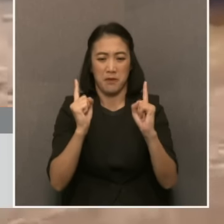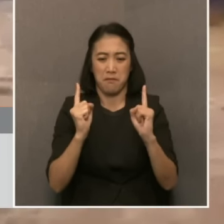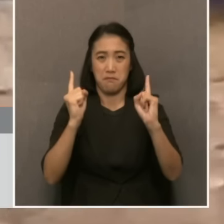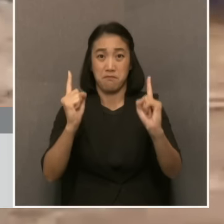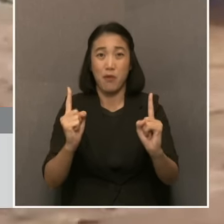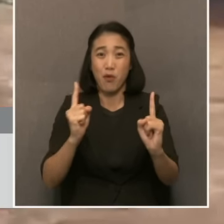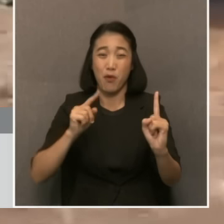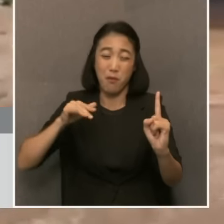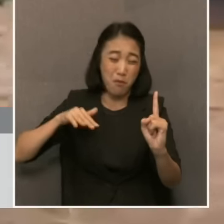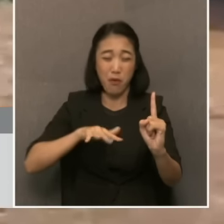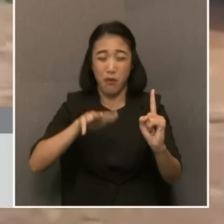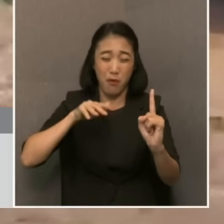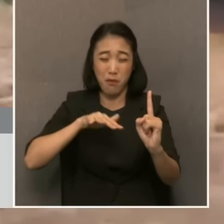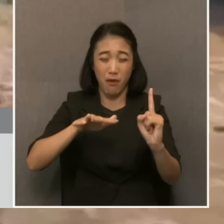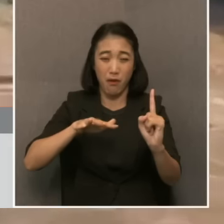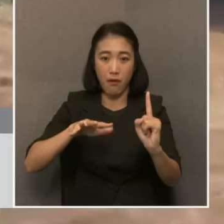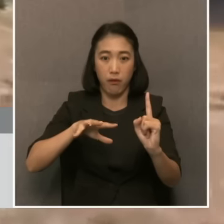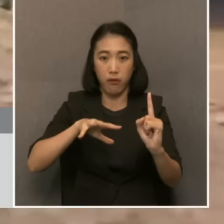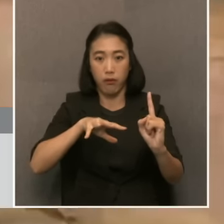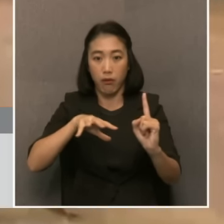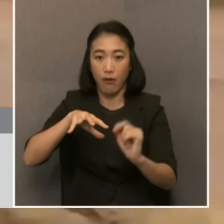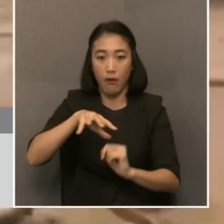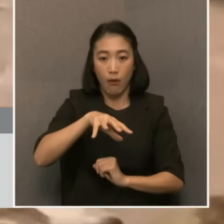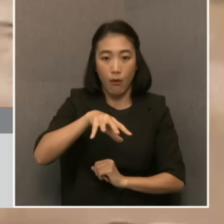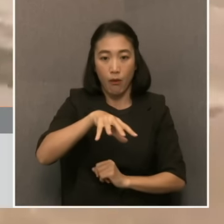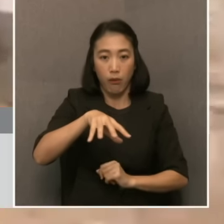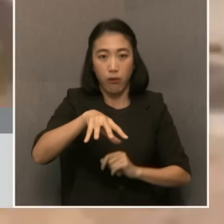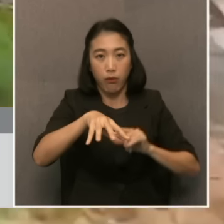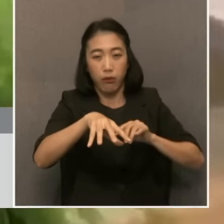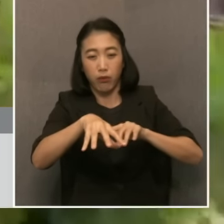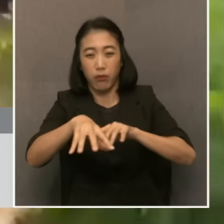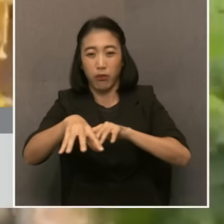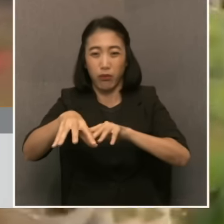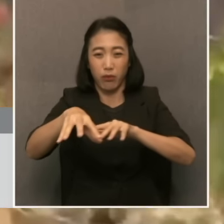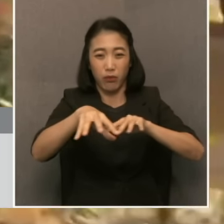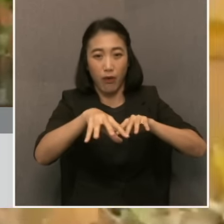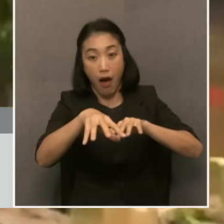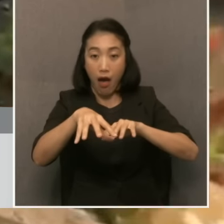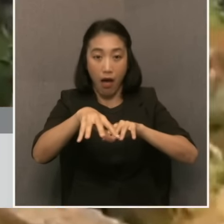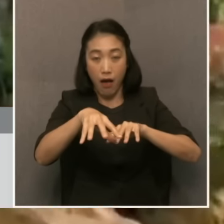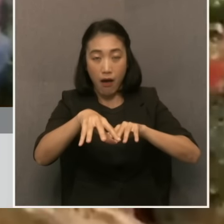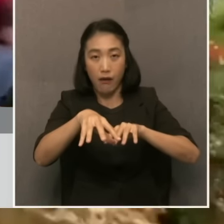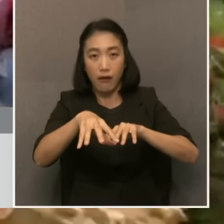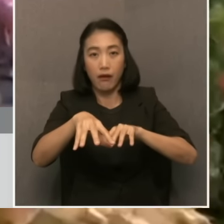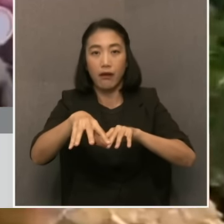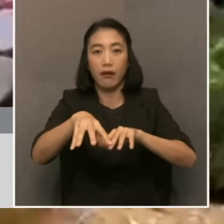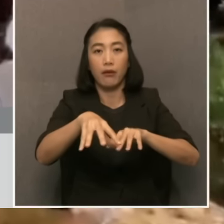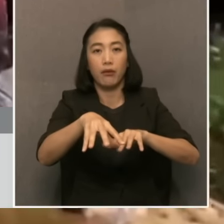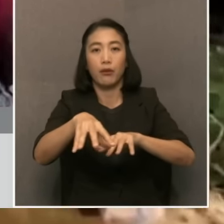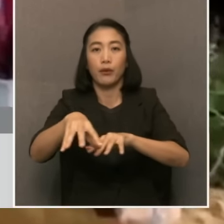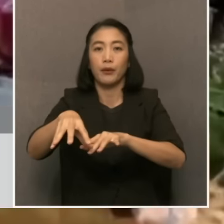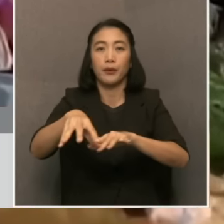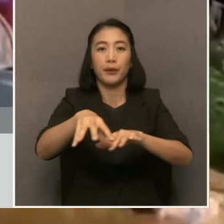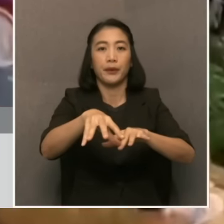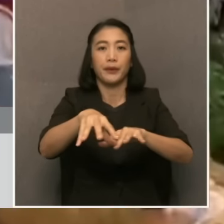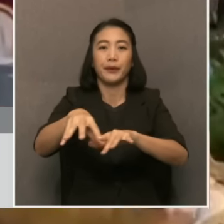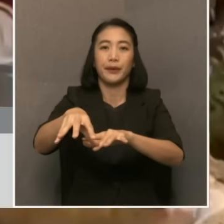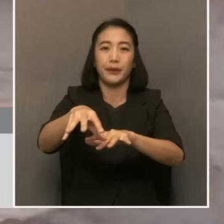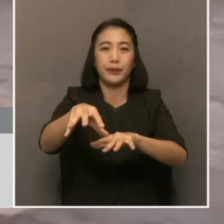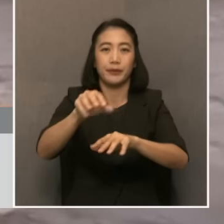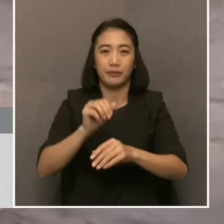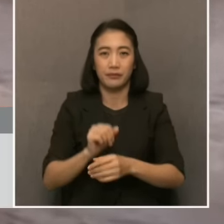พัดเอาไม้เอาบ้านที่เป็นบ้านไม้ชั้นเดียวสภาพโอนเอนแล้วสุดท้ายก็ลอยไปกับสายน้ำนะคะเหตุ